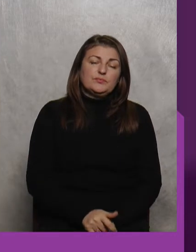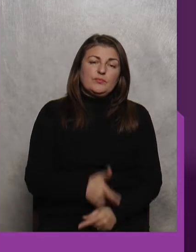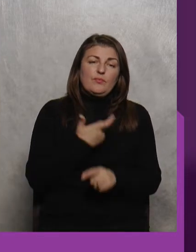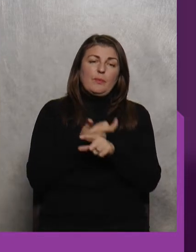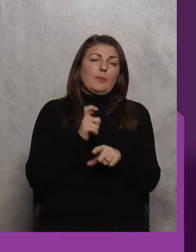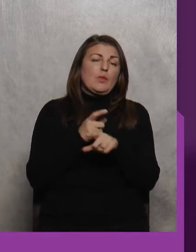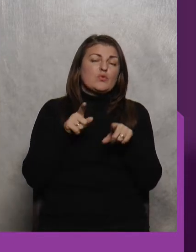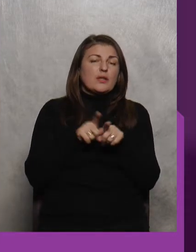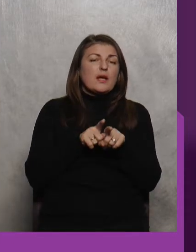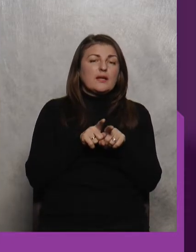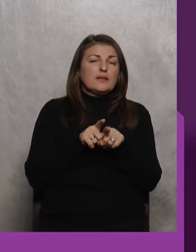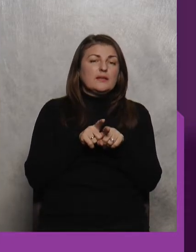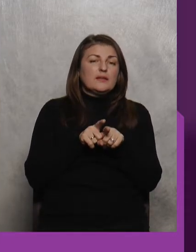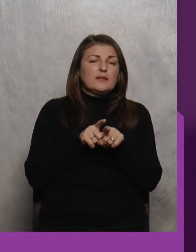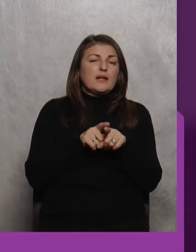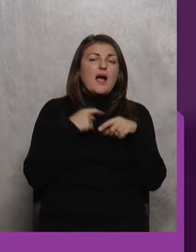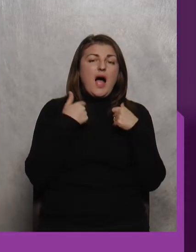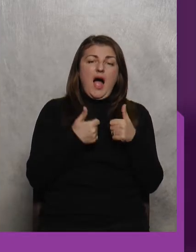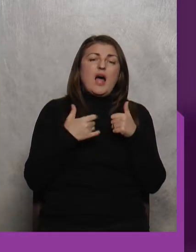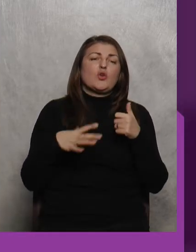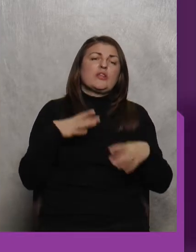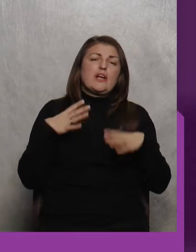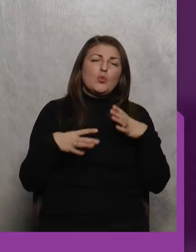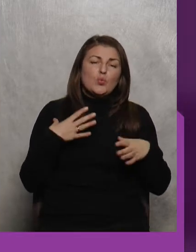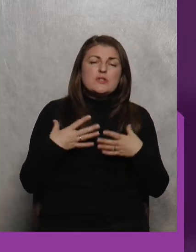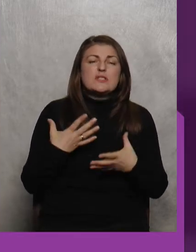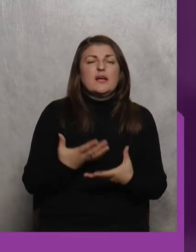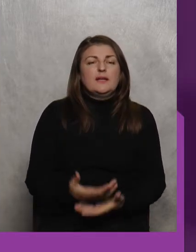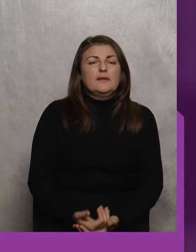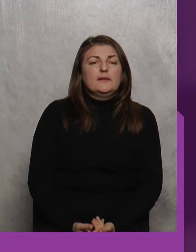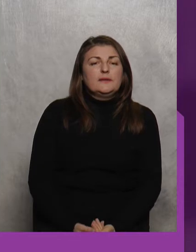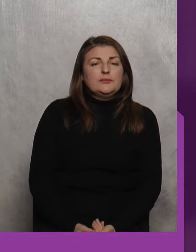дуже так гарно тренується,